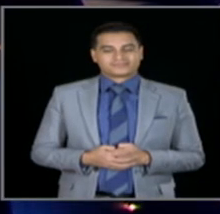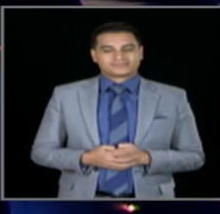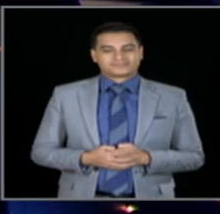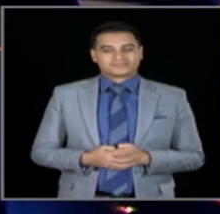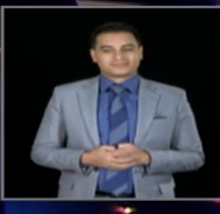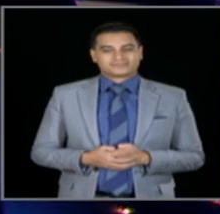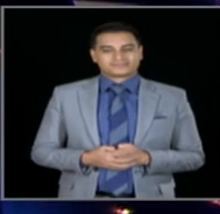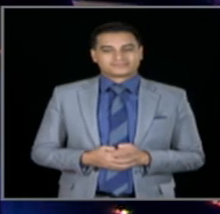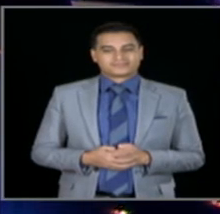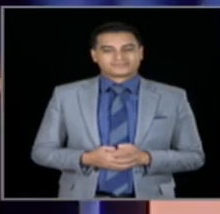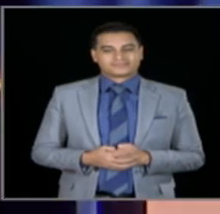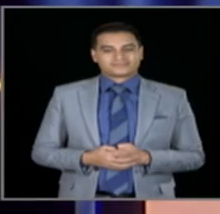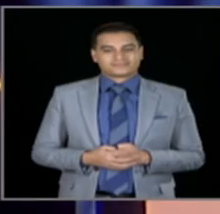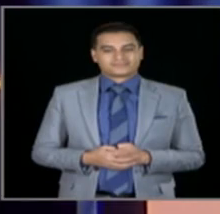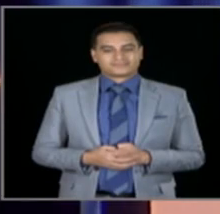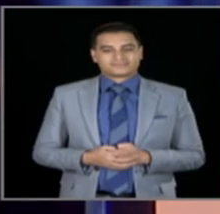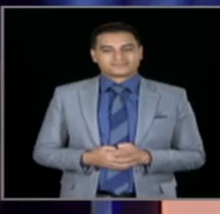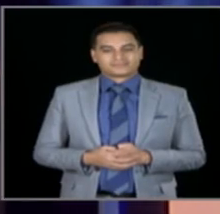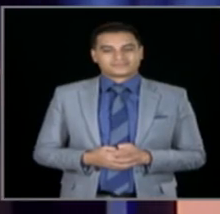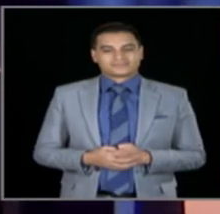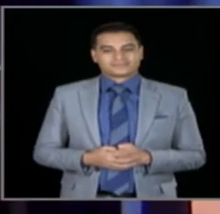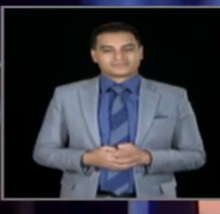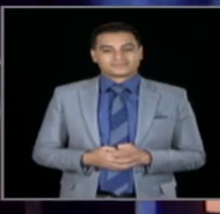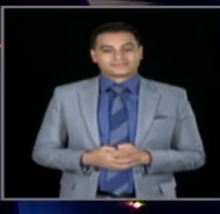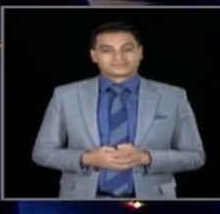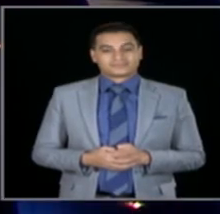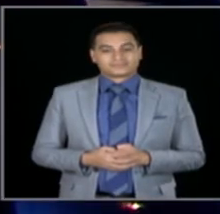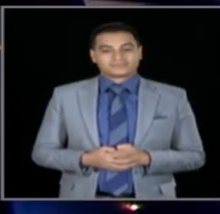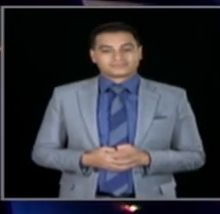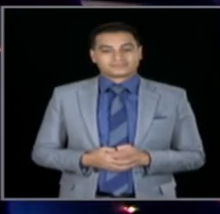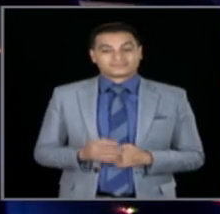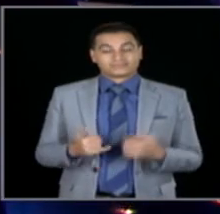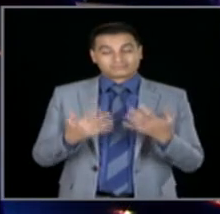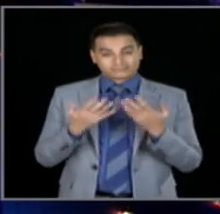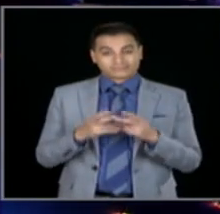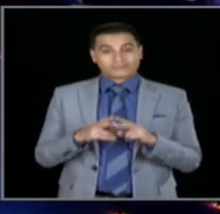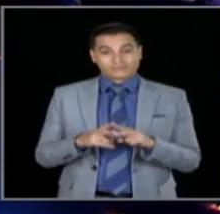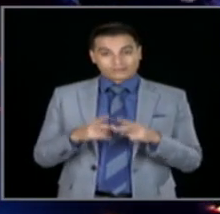تمام جدا شكرا النتيجه طبعا اتغيرت